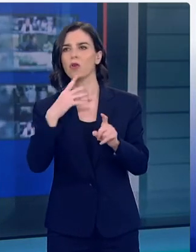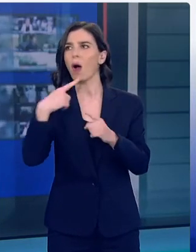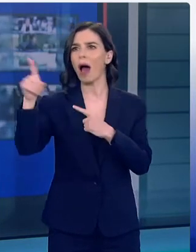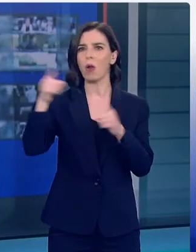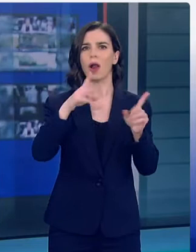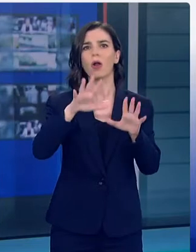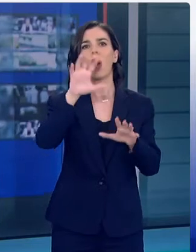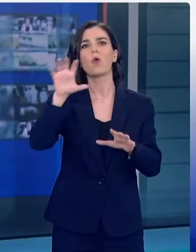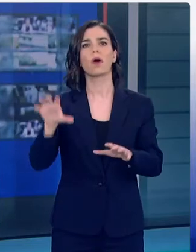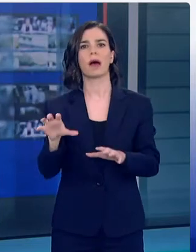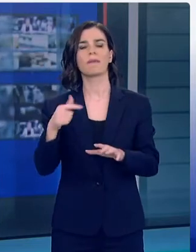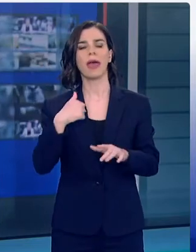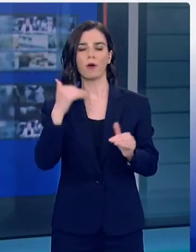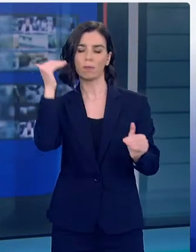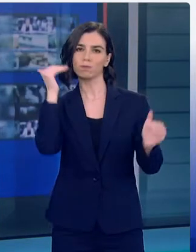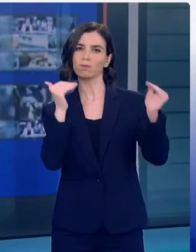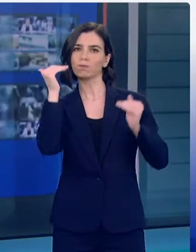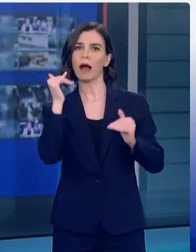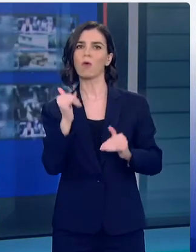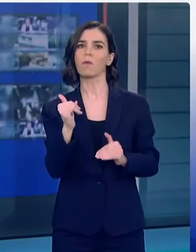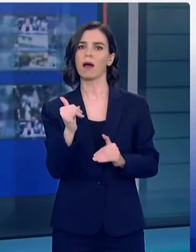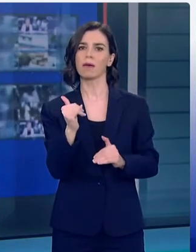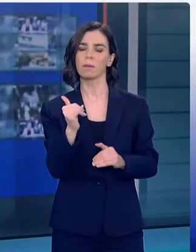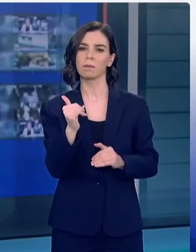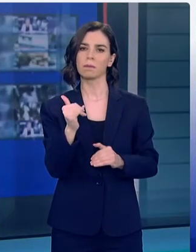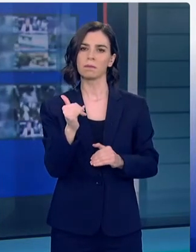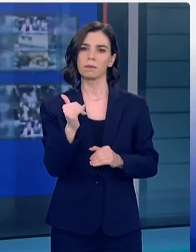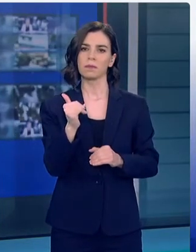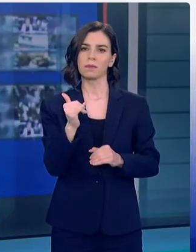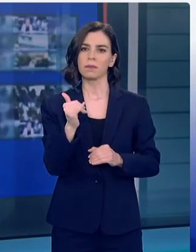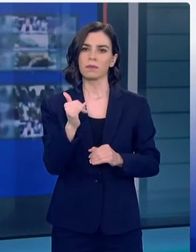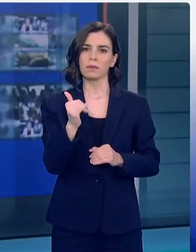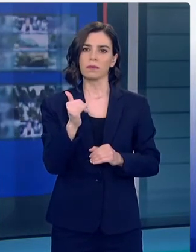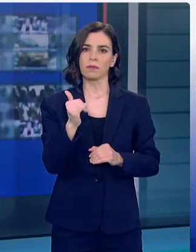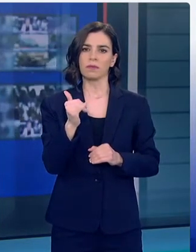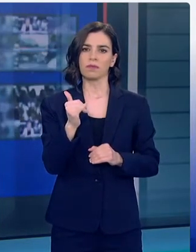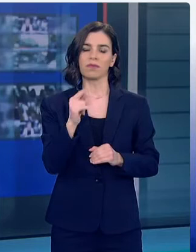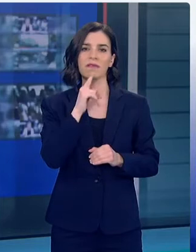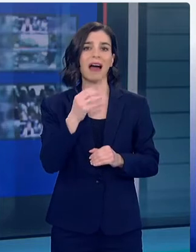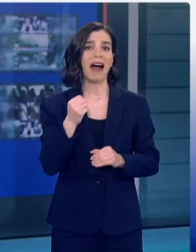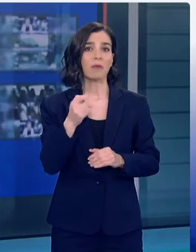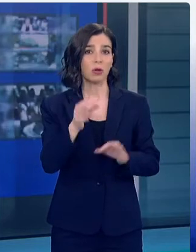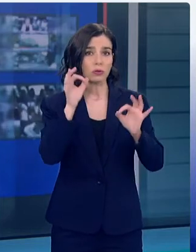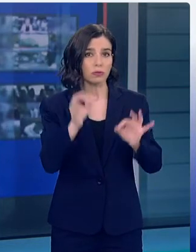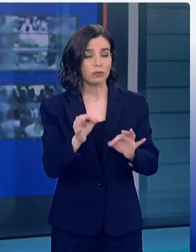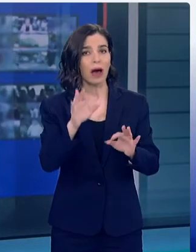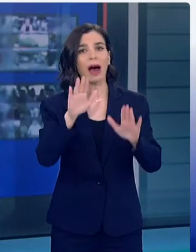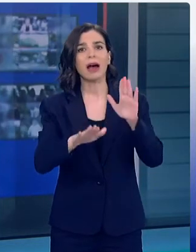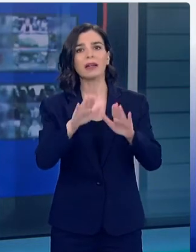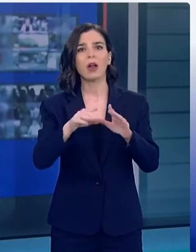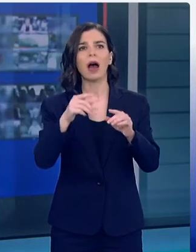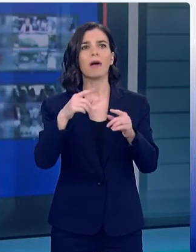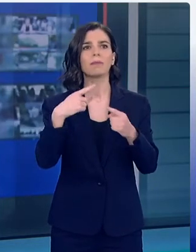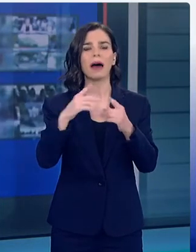διαφέρουν. Έχουμε ακόμη κάποιες αβεβαιότητες και Ο ακριβής αριθμός εξαρτάται σε μεγάλο βαθμό από